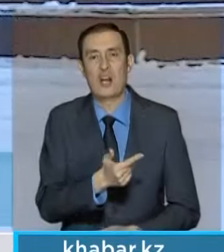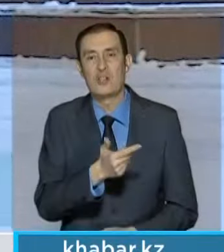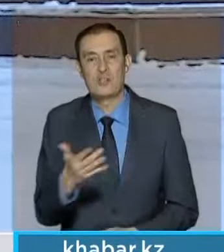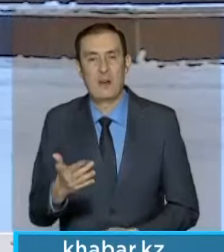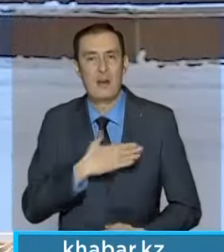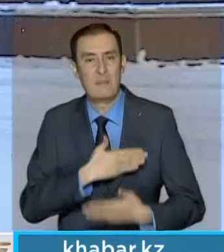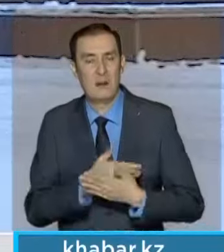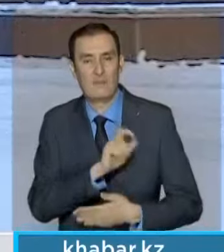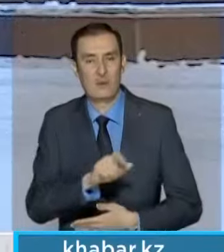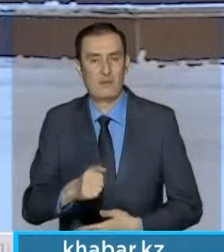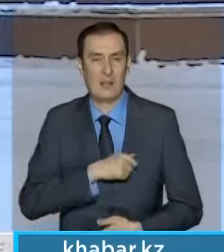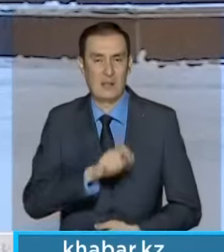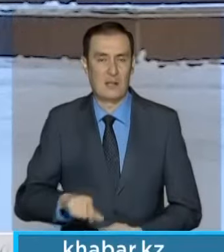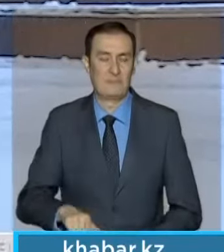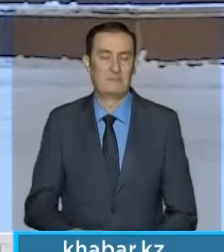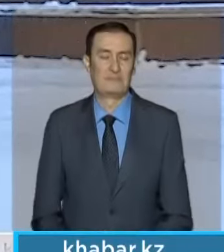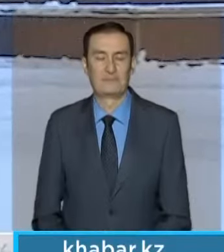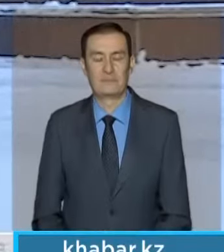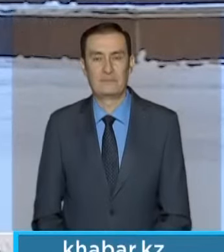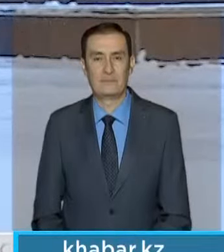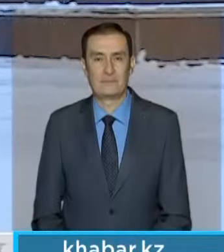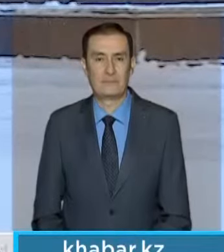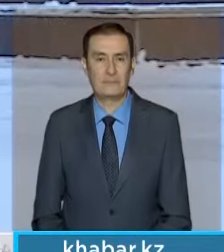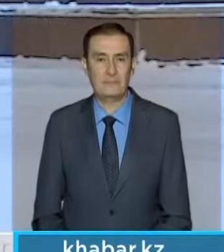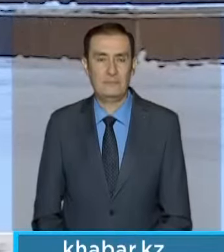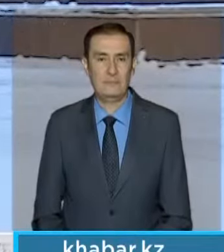количества миротворцев из нашей страны. Ратмир Албакиров, Анжел Байгазин, Хабар.